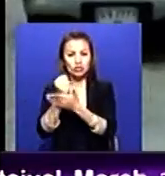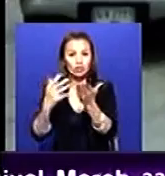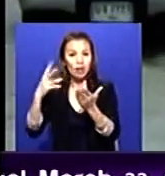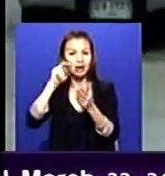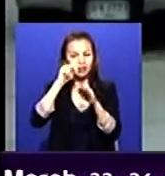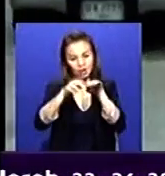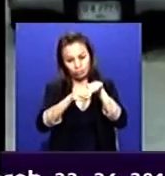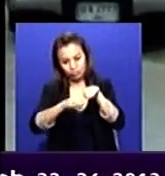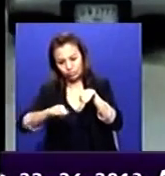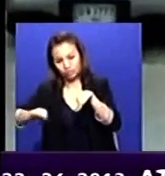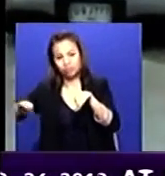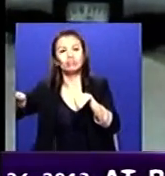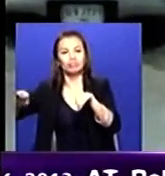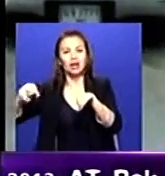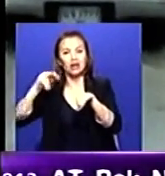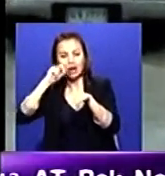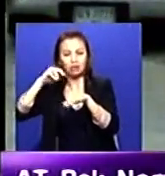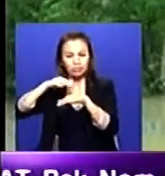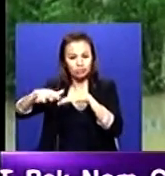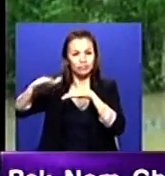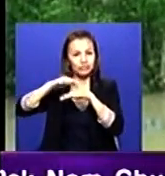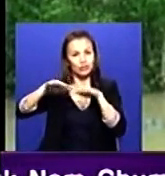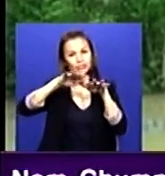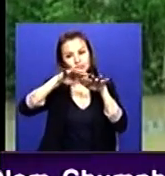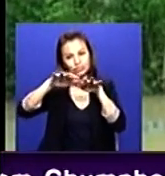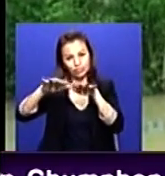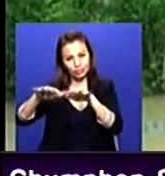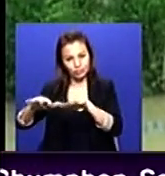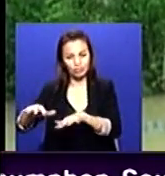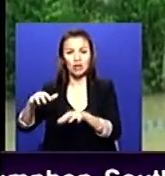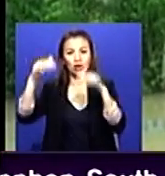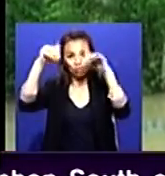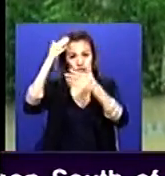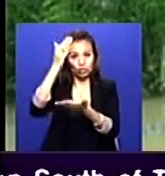บลุ่มและเป็นกรณีน้ำหลากเมื่อฝนหยุดตกน้ำก็จะลดลง